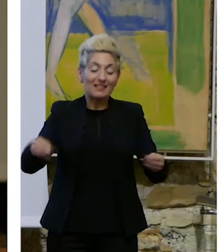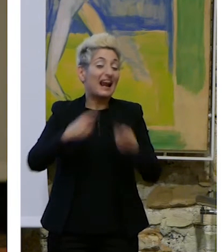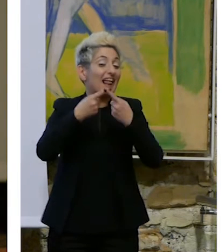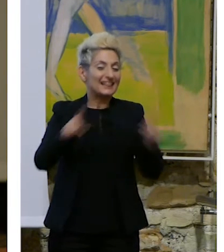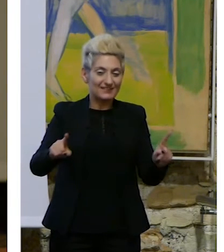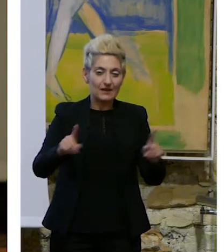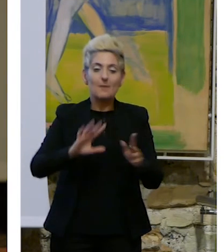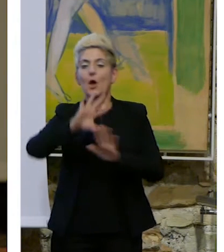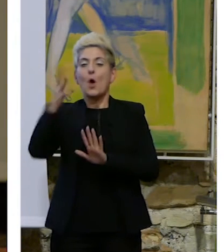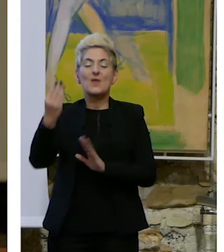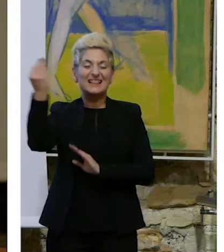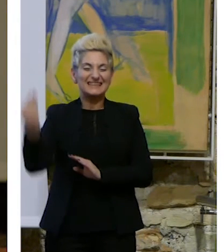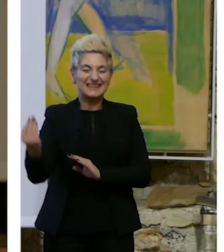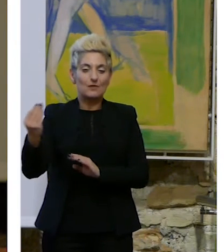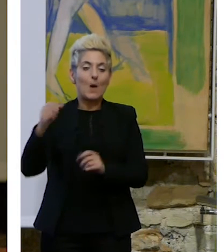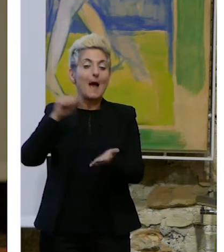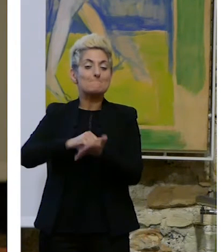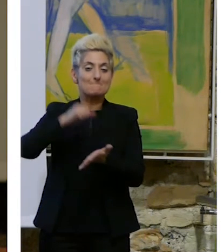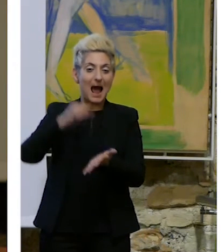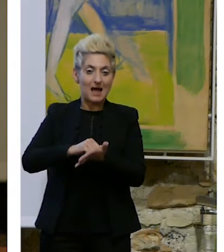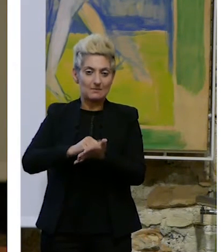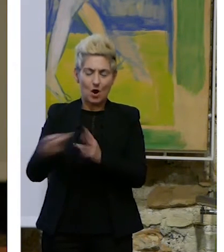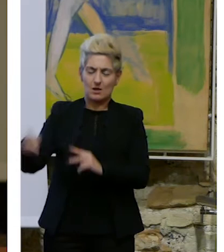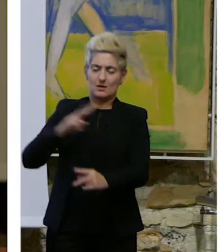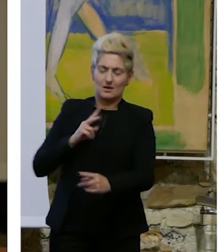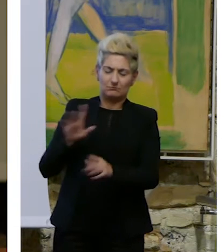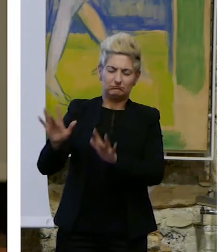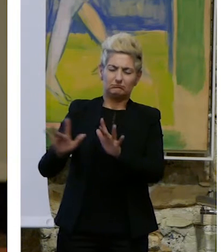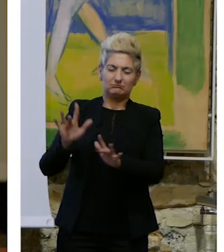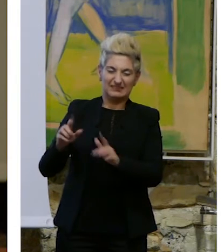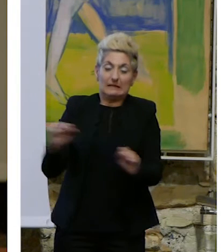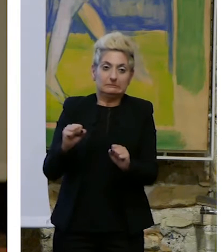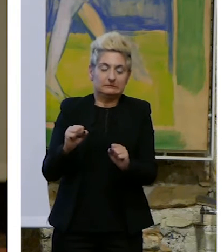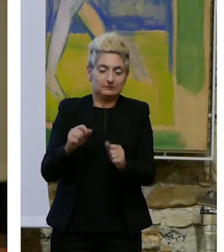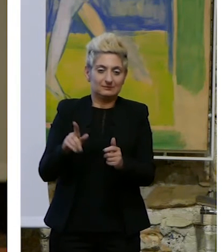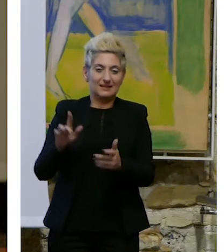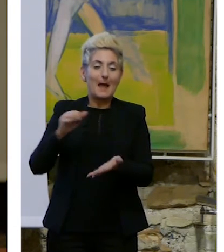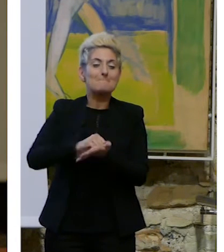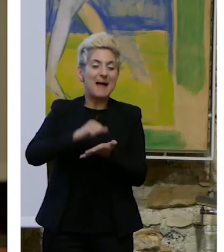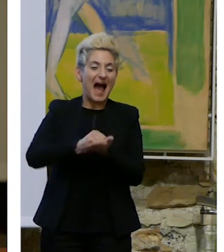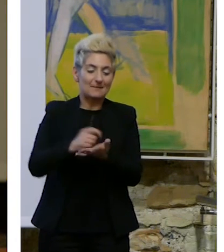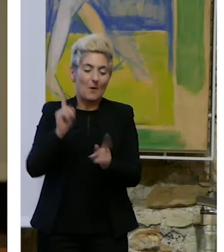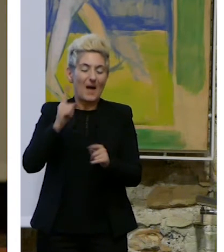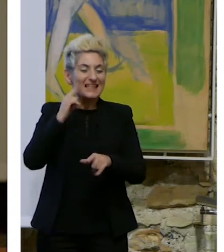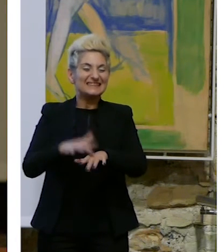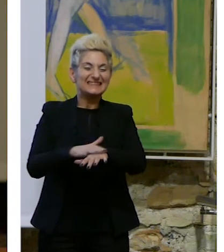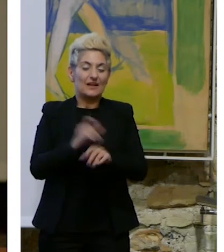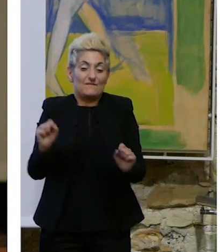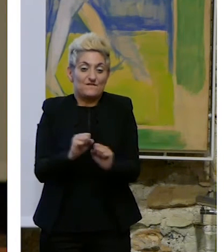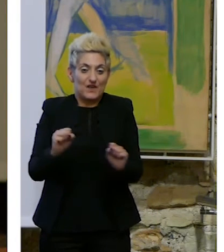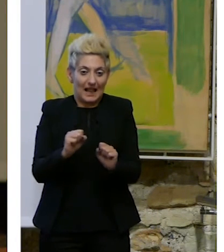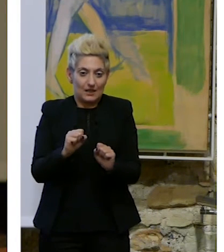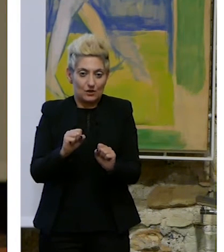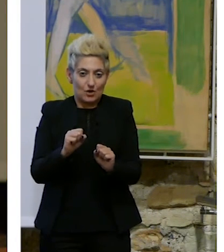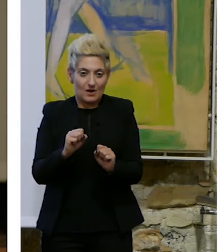un'altra statua che è di marmo, e la risposta del marmo è marmorea, è fredda, allora vedo una statua